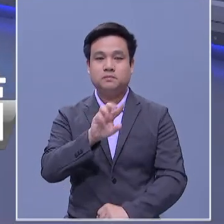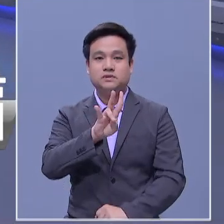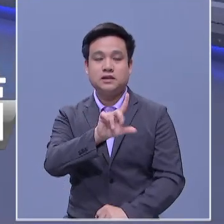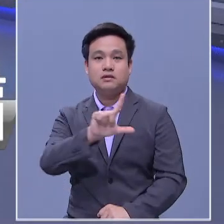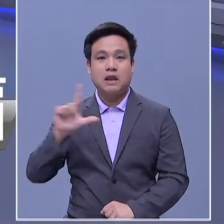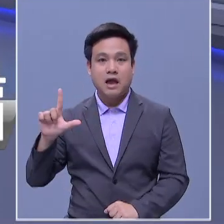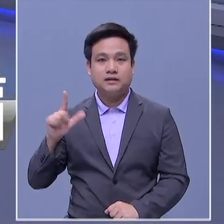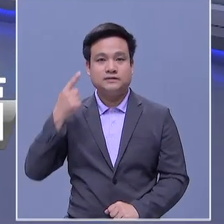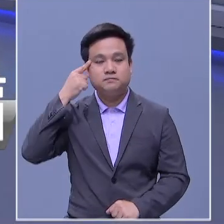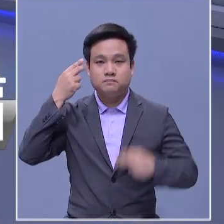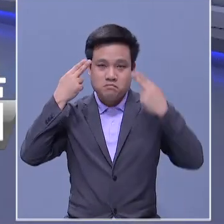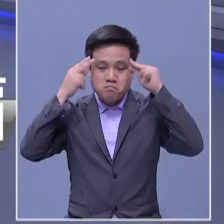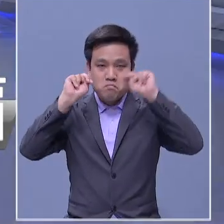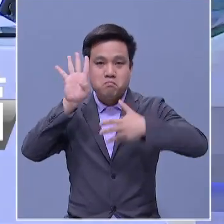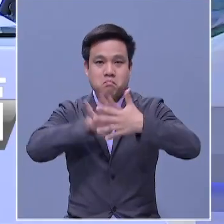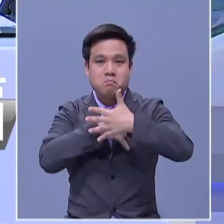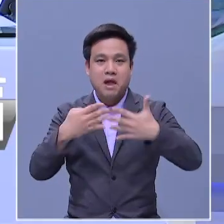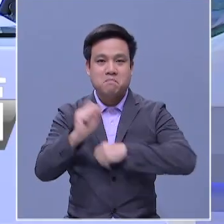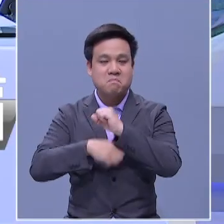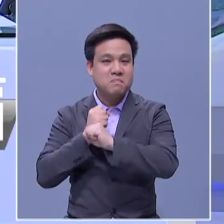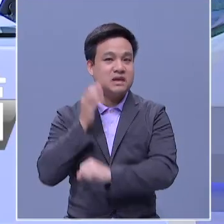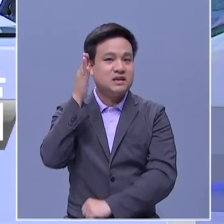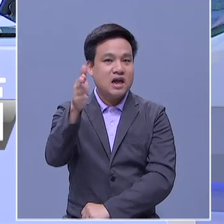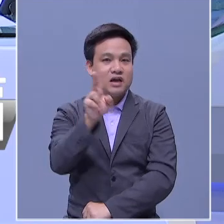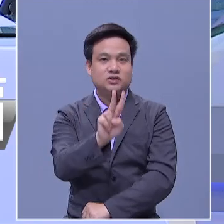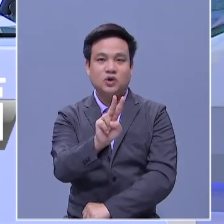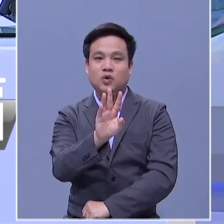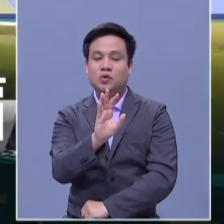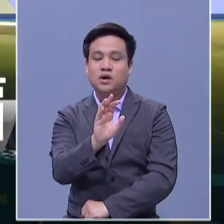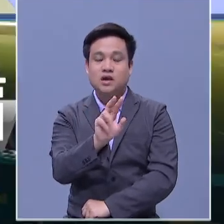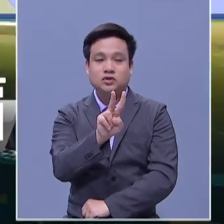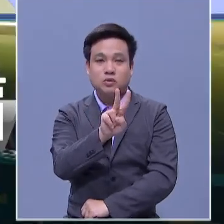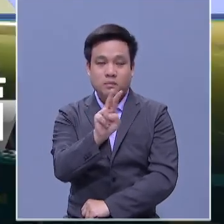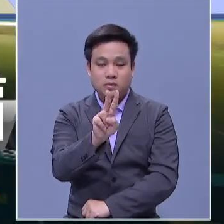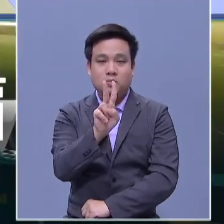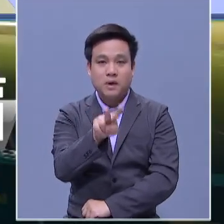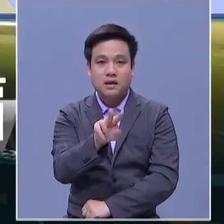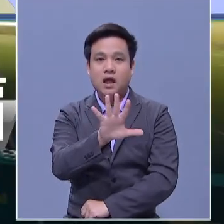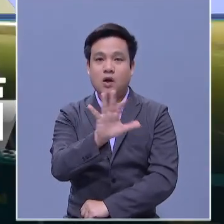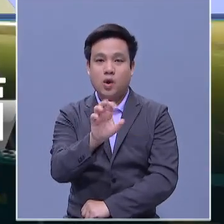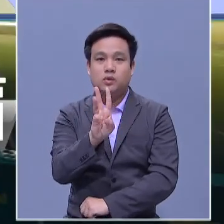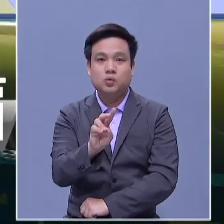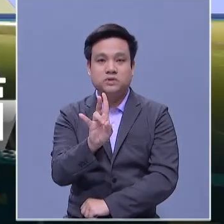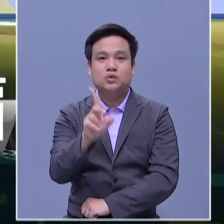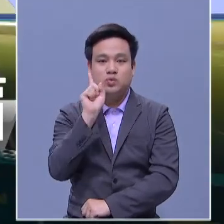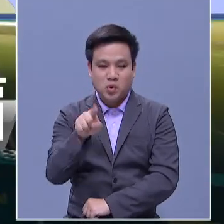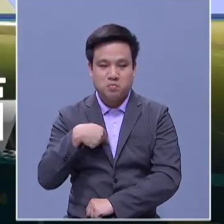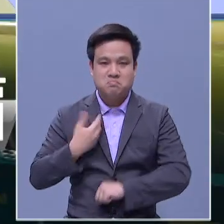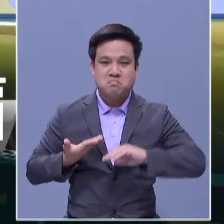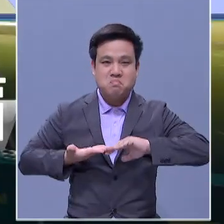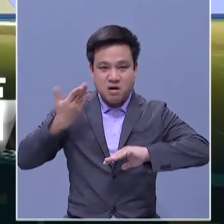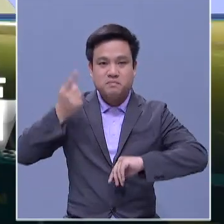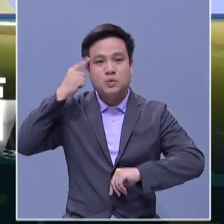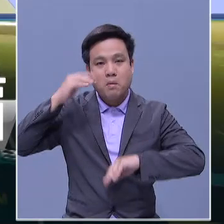แนวทางเลยค่ะการท่องเที่ยวในปีหน้า2567ต้องดีขึ้นอีกต้องบูมขึ้นอีกนะคะเพิ่มเป้ารายได้เนี่ยให้ทะ